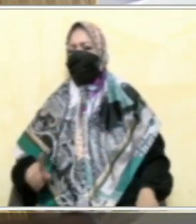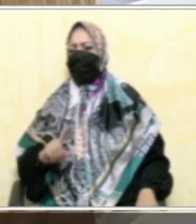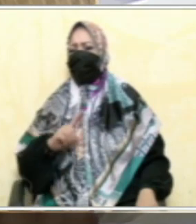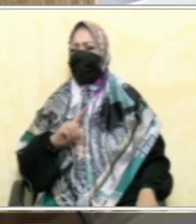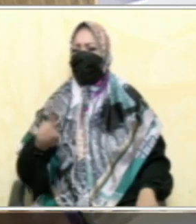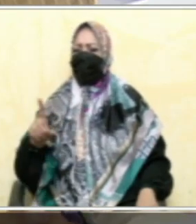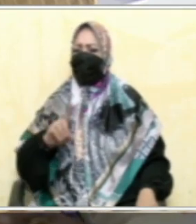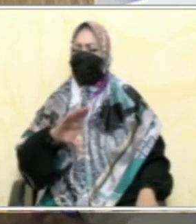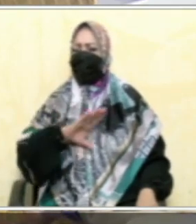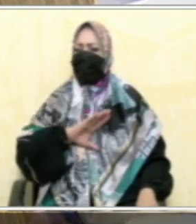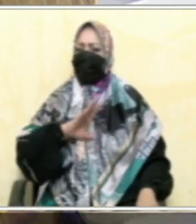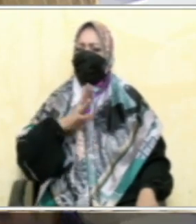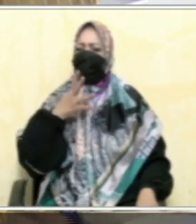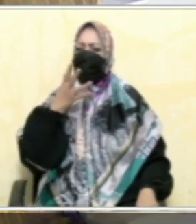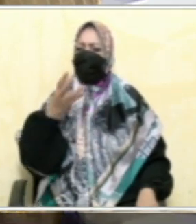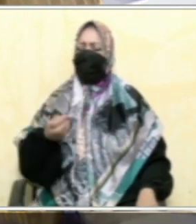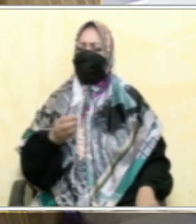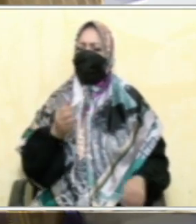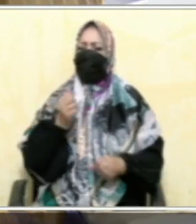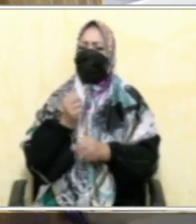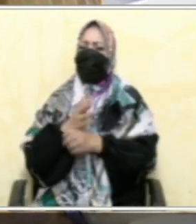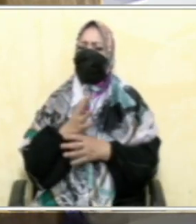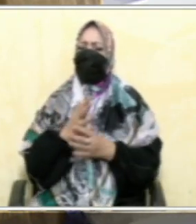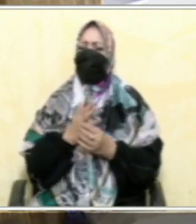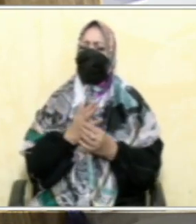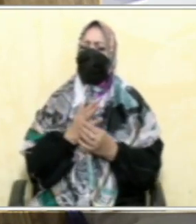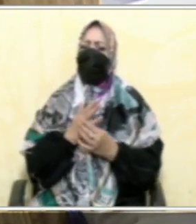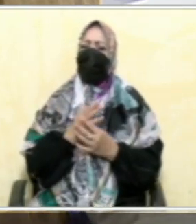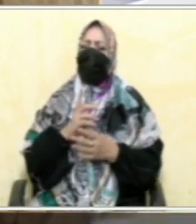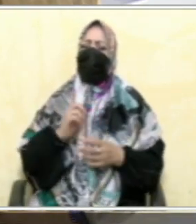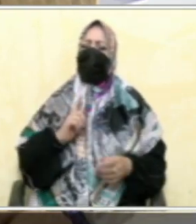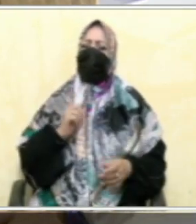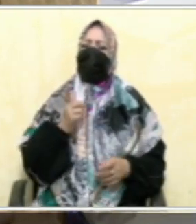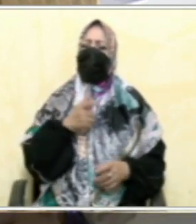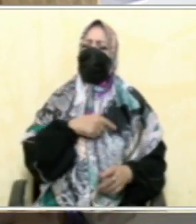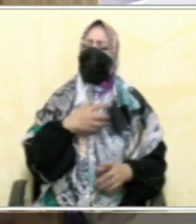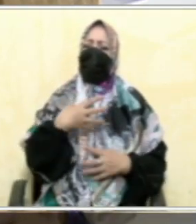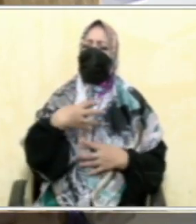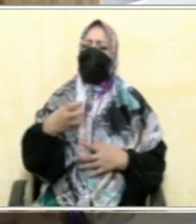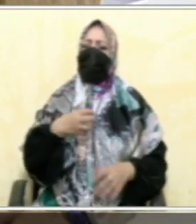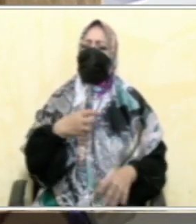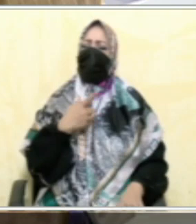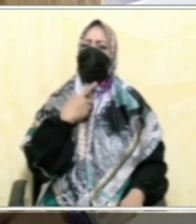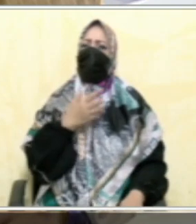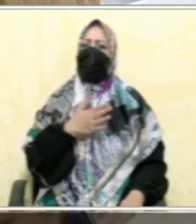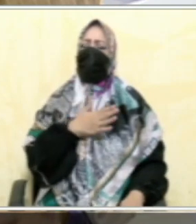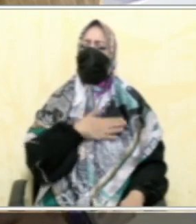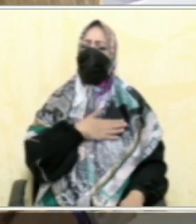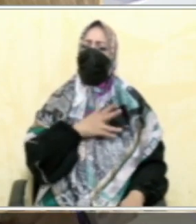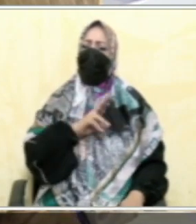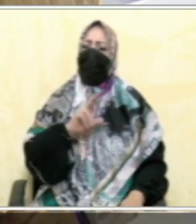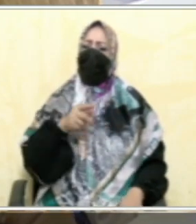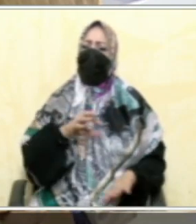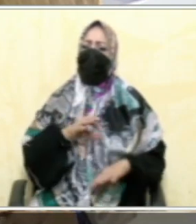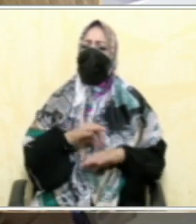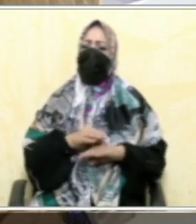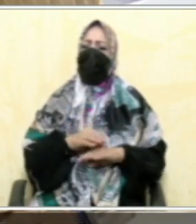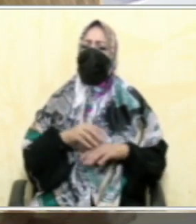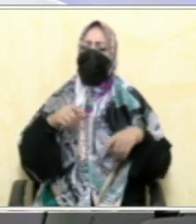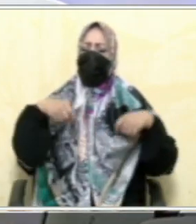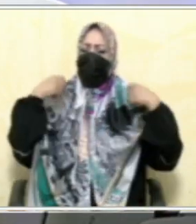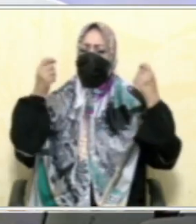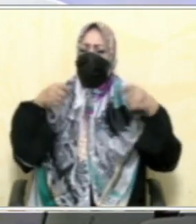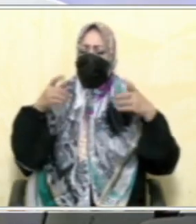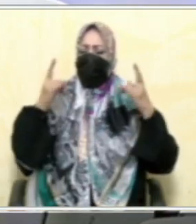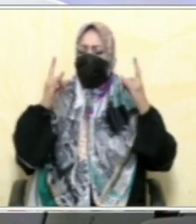ألا يضحي الإنسان إلا بشاة سليمة. لكن هل نقول لا تجزئ معها، لا تجزئ يعني أن تكون